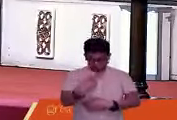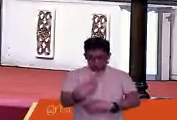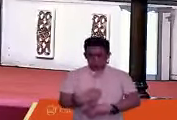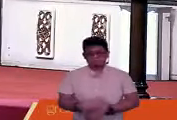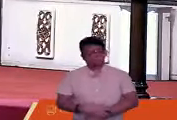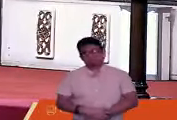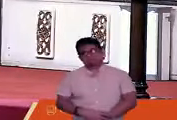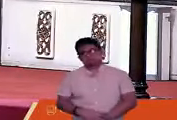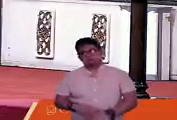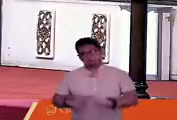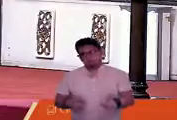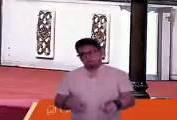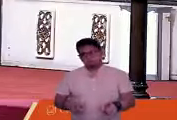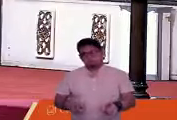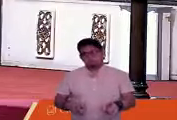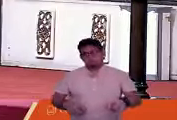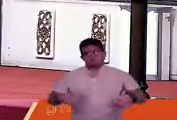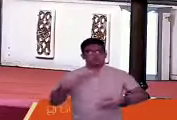Wala explanation.